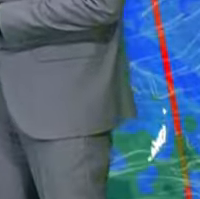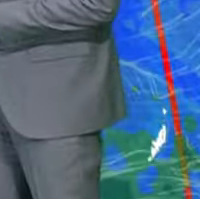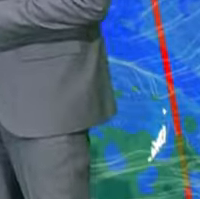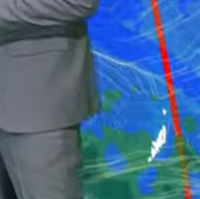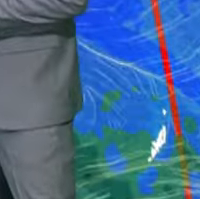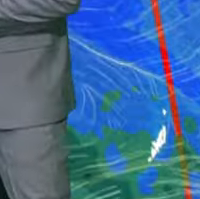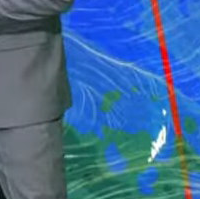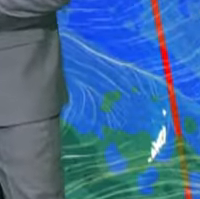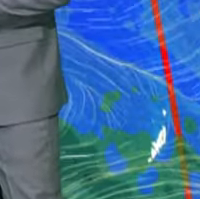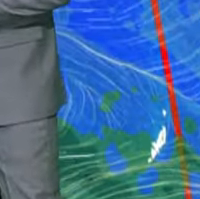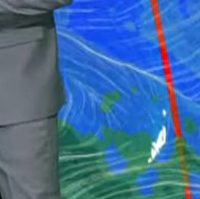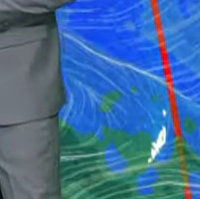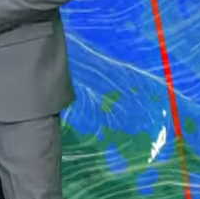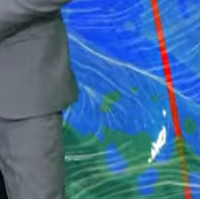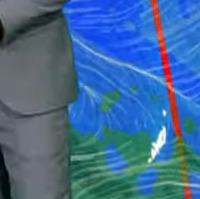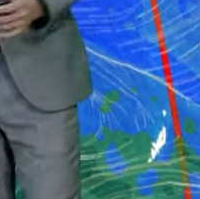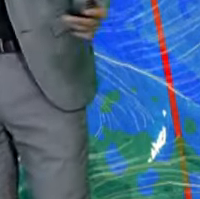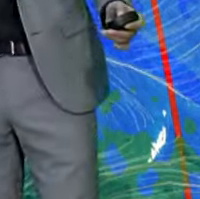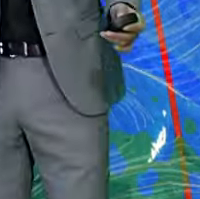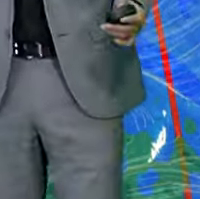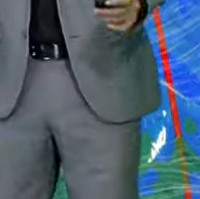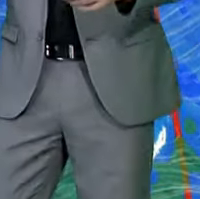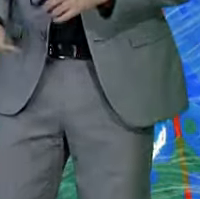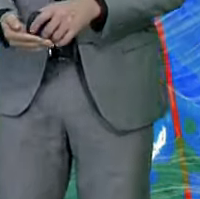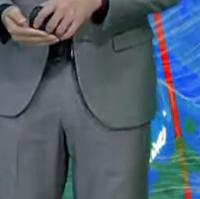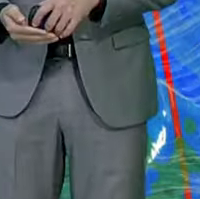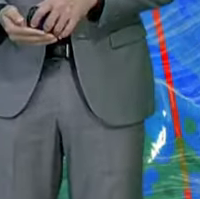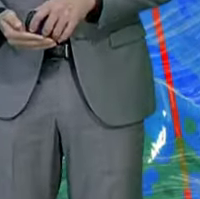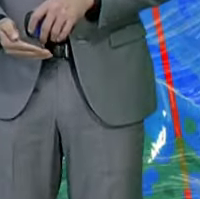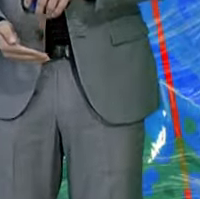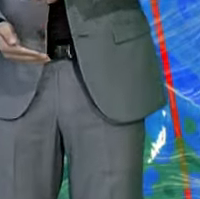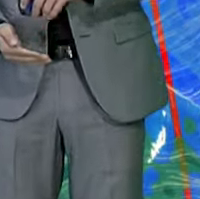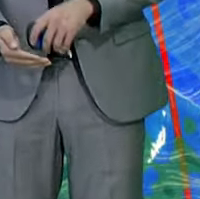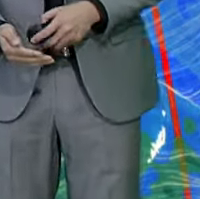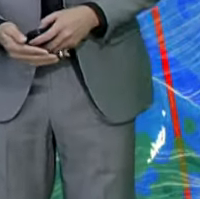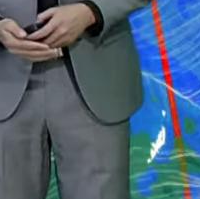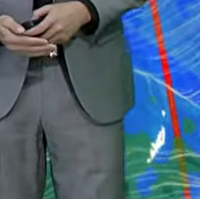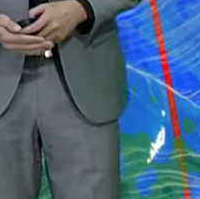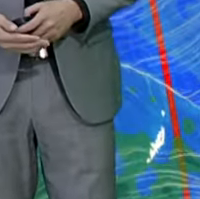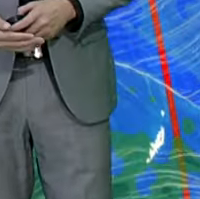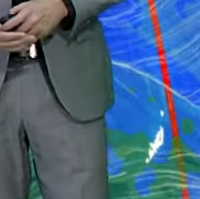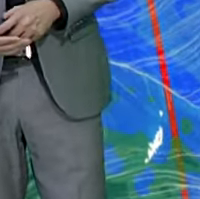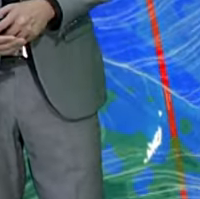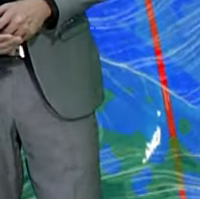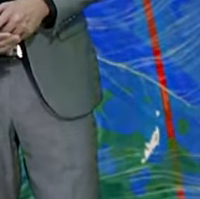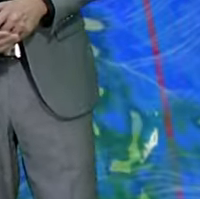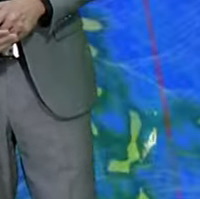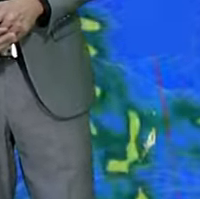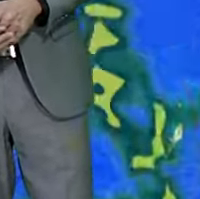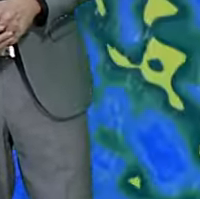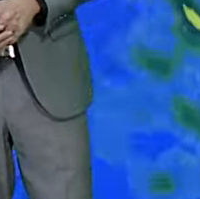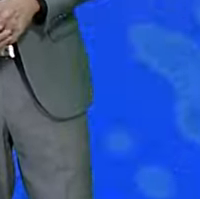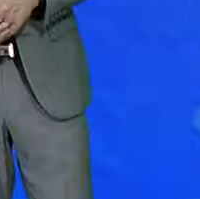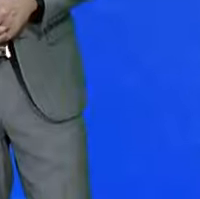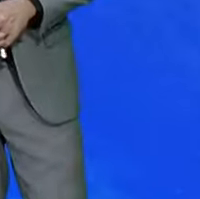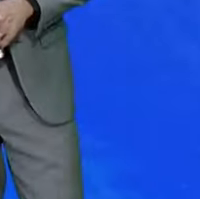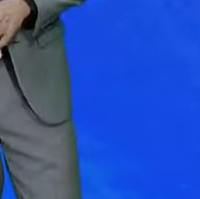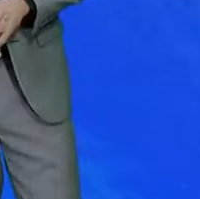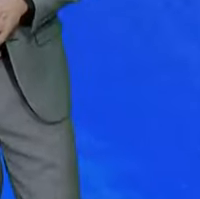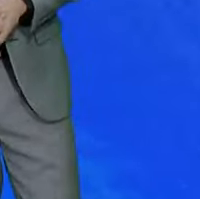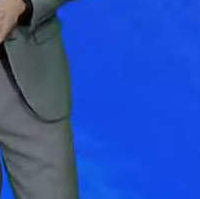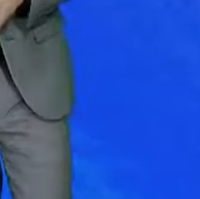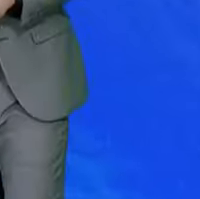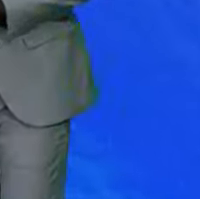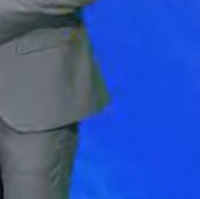pa tumama sa lupa sa Luzon. Wala namang inaasahang sama ng panahon hanggang sa weekend. Sa rainfall forecast ng The Weather Company